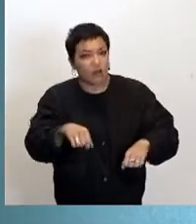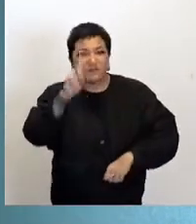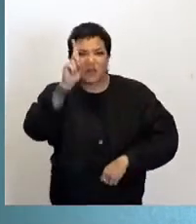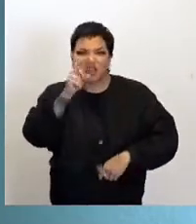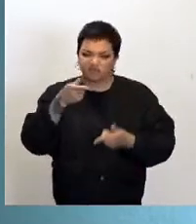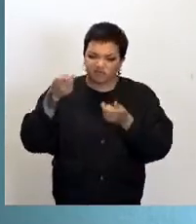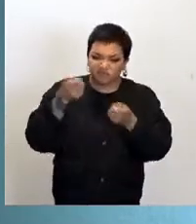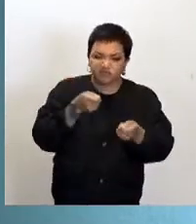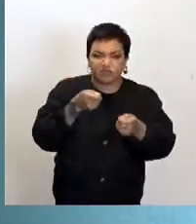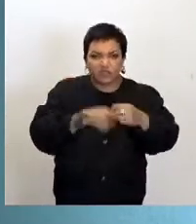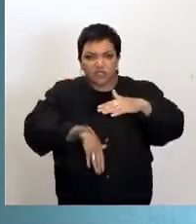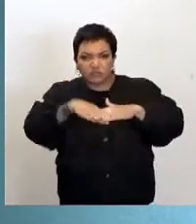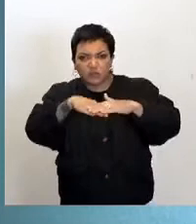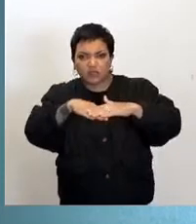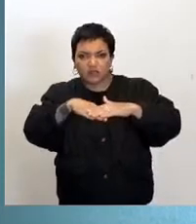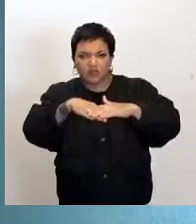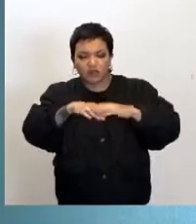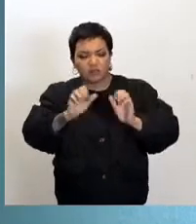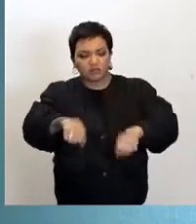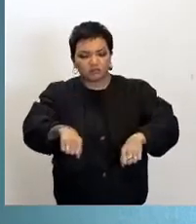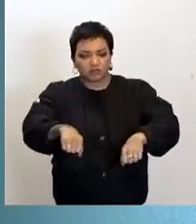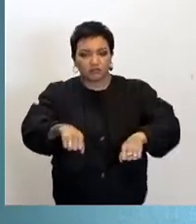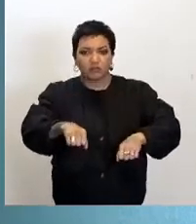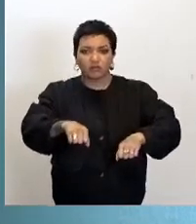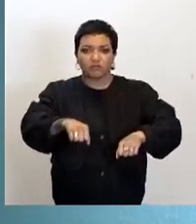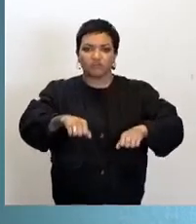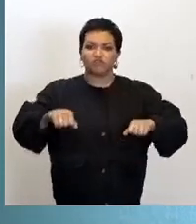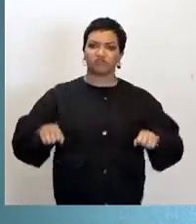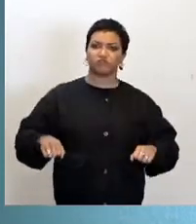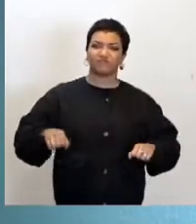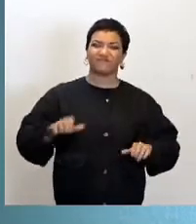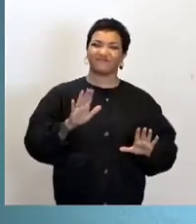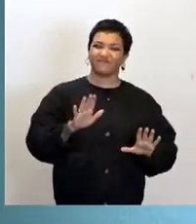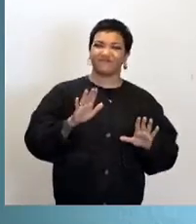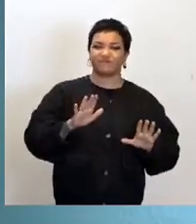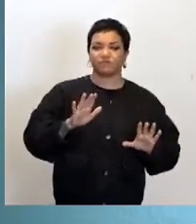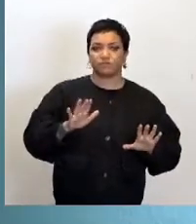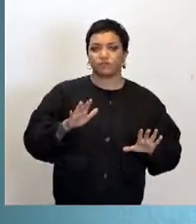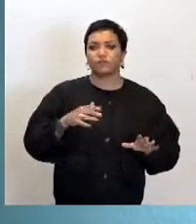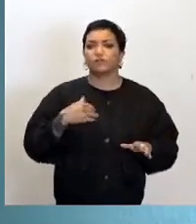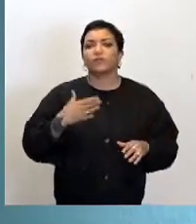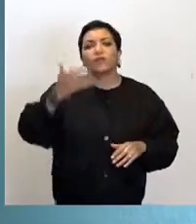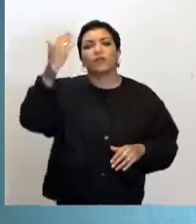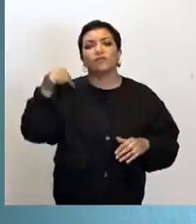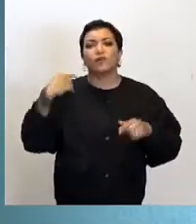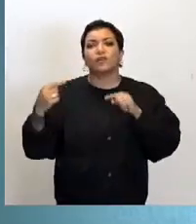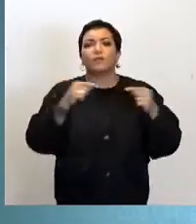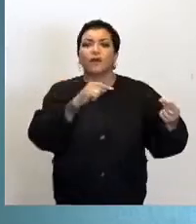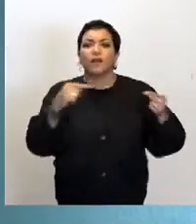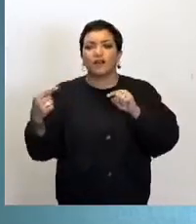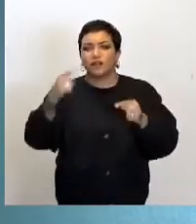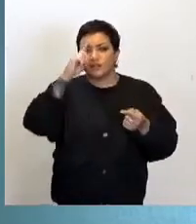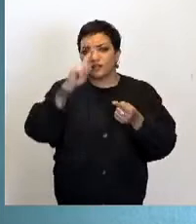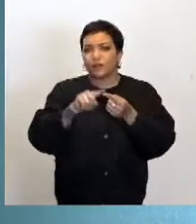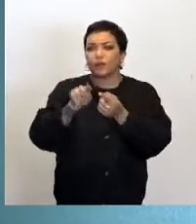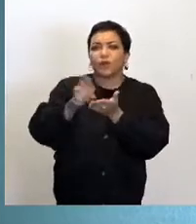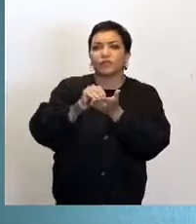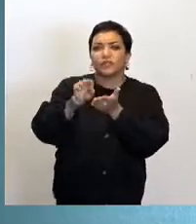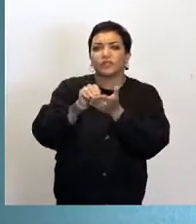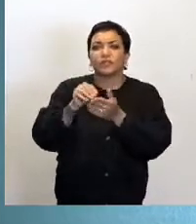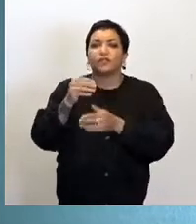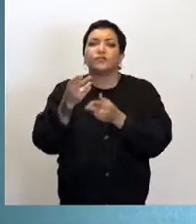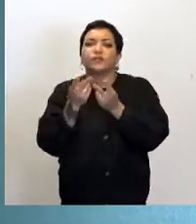et on l'avait émis ce sentiment déjà au moment où il y avait eu un débat sur les cantines municipales, où l'idée d'imposer 2